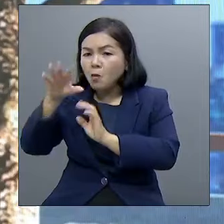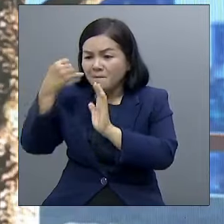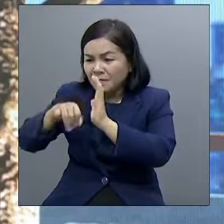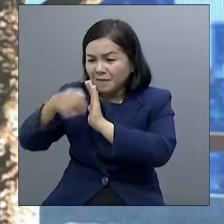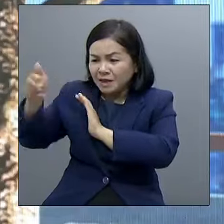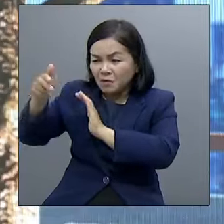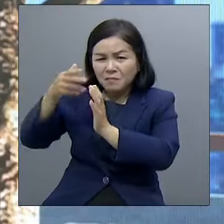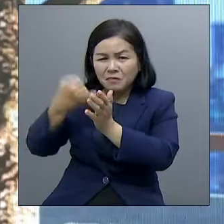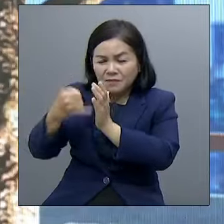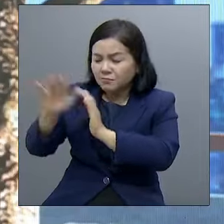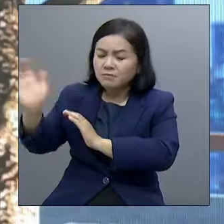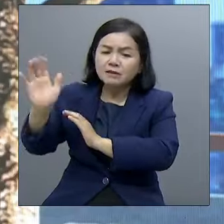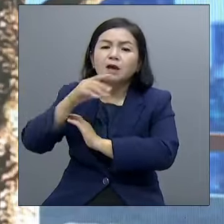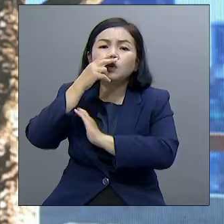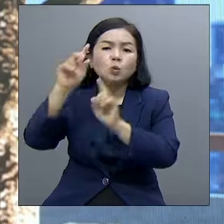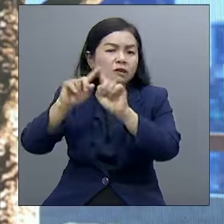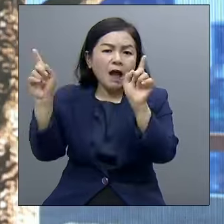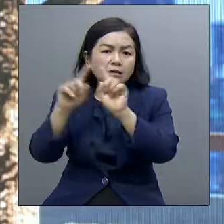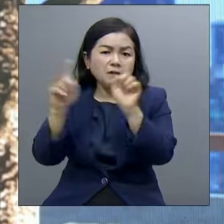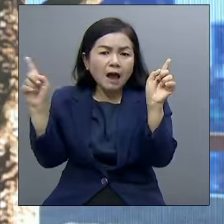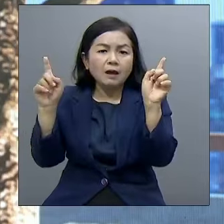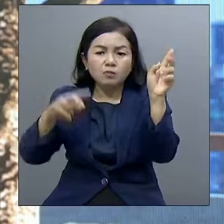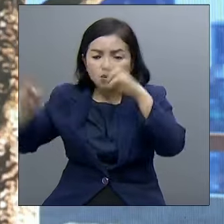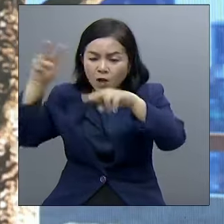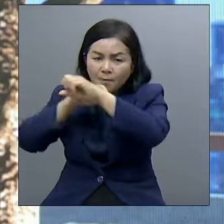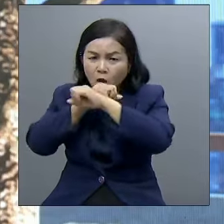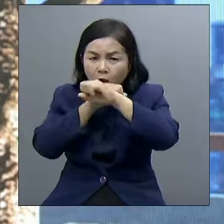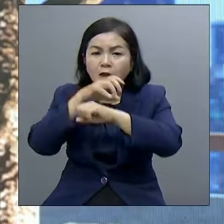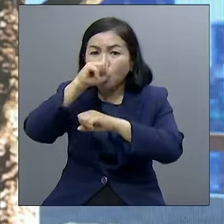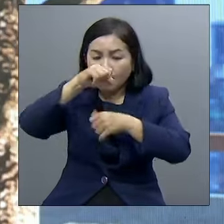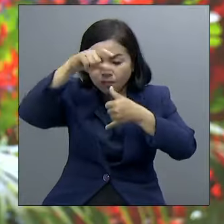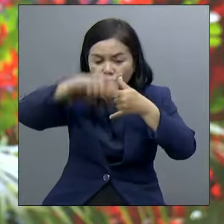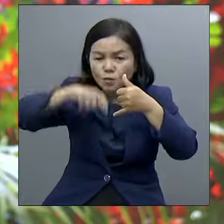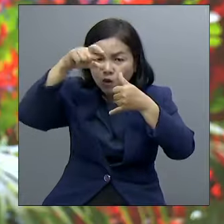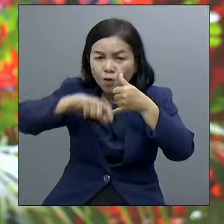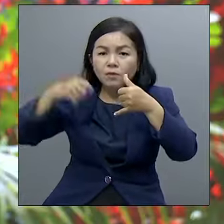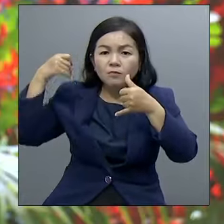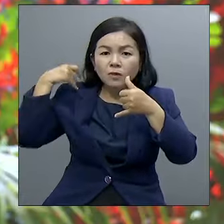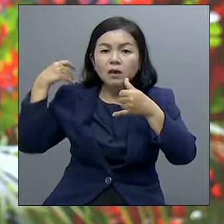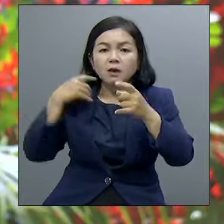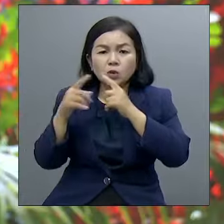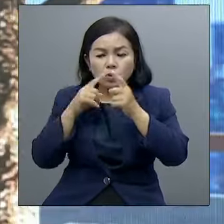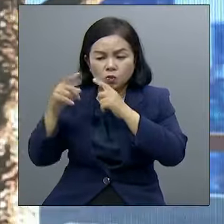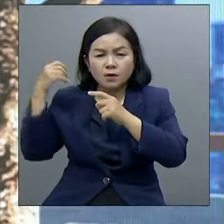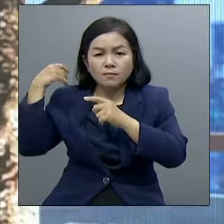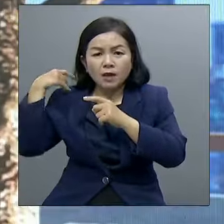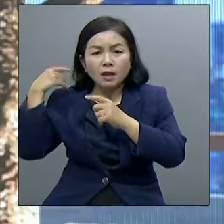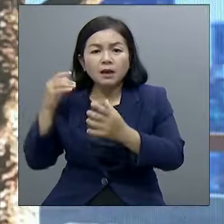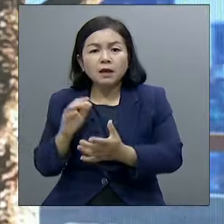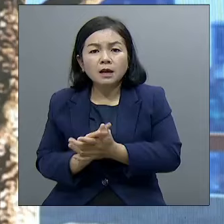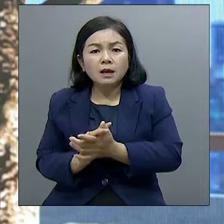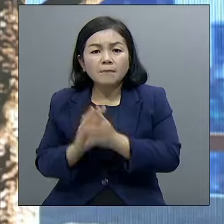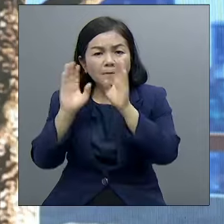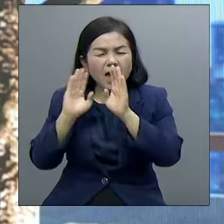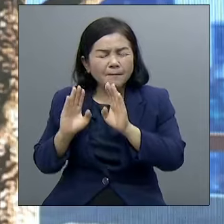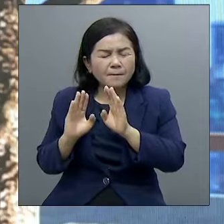า บางทีความหมายมันเปลี่ยน ไปมันไม่ใช่มันแค่คุ้มครองไม่ให้เอาข้อมูลไปใช้ ค่ะแล้วนี่คอมเมนต์นี่คุยเรื่องนี้กันเยอะด้วยนะพี ่แสดงว่ายังเข้าใจ PDPA กันผิด